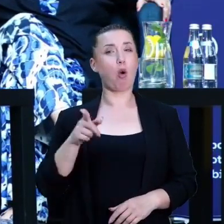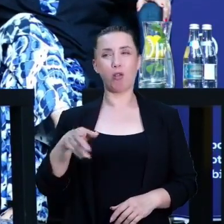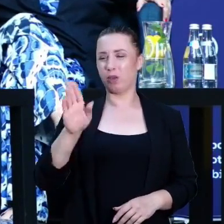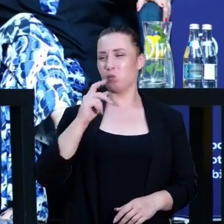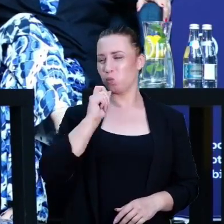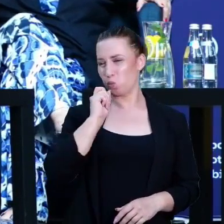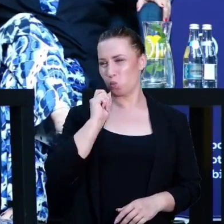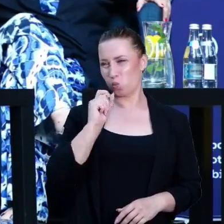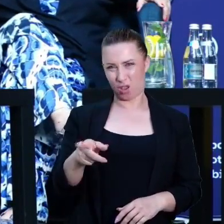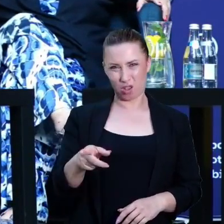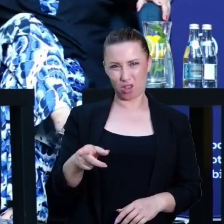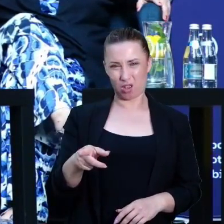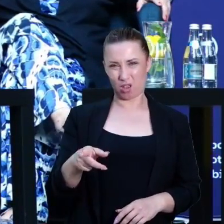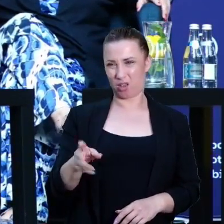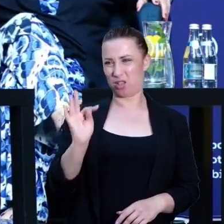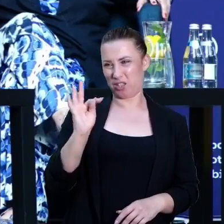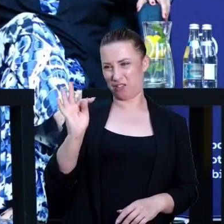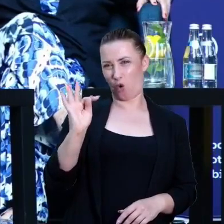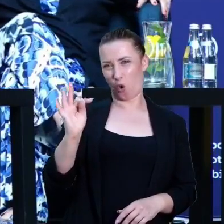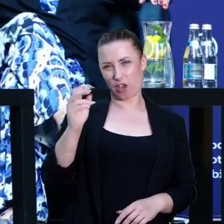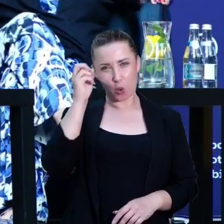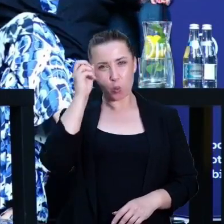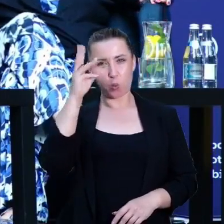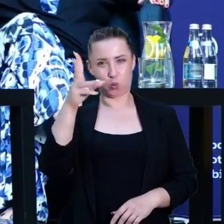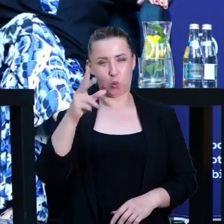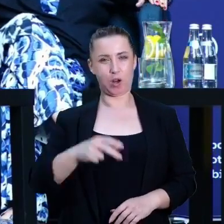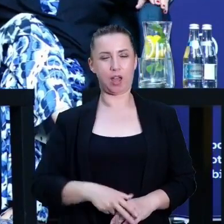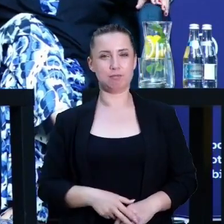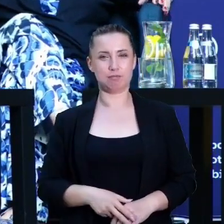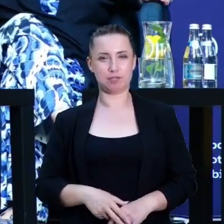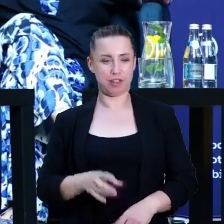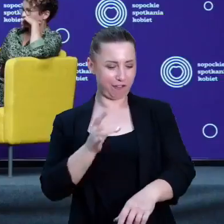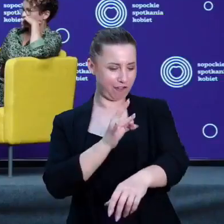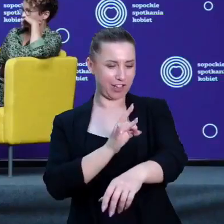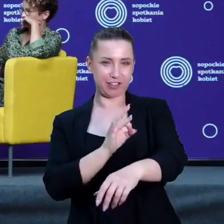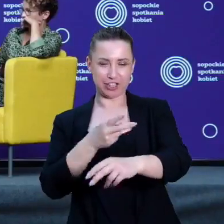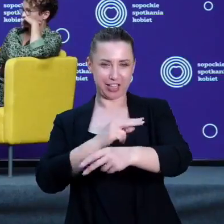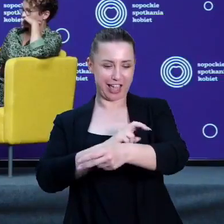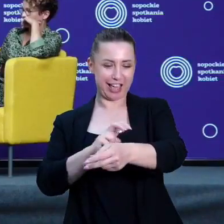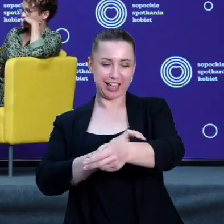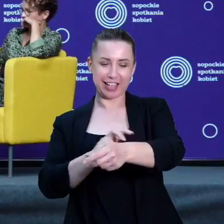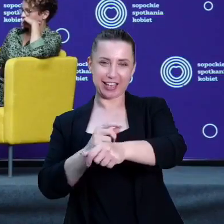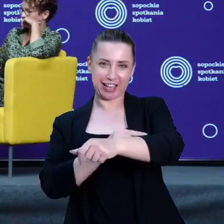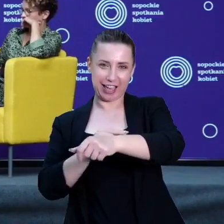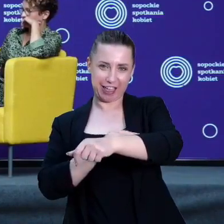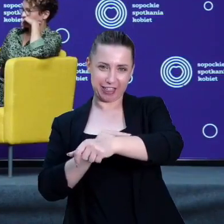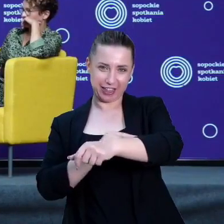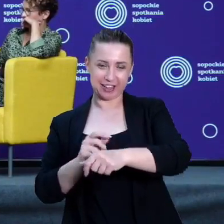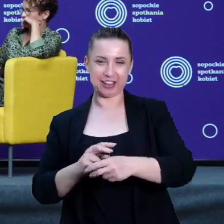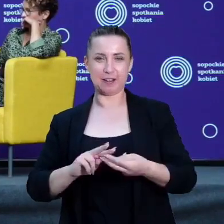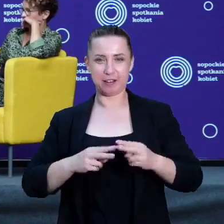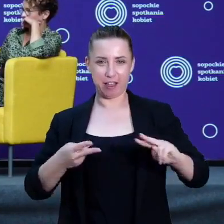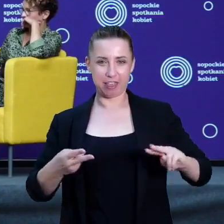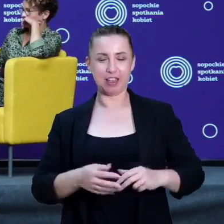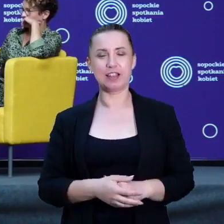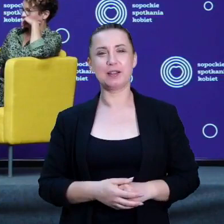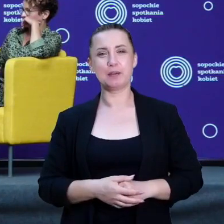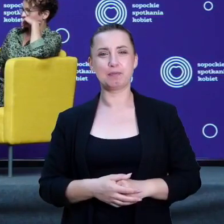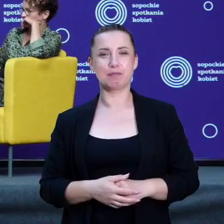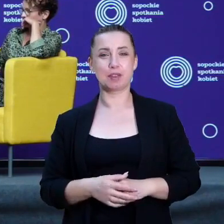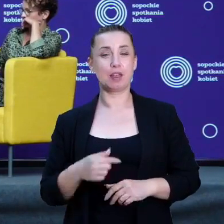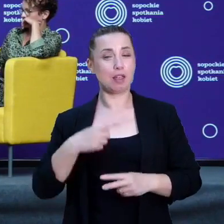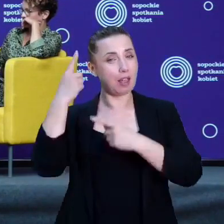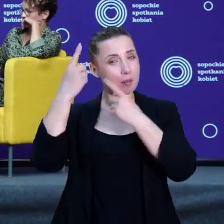mają w swojej kulturze, w swojej krwi, prawda, jakoś bardzo ugruntowane. Także myślę,